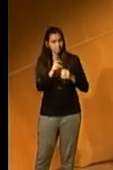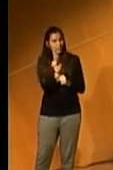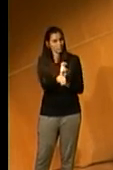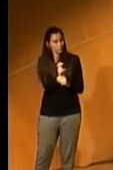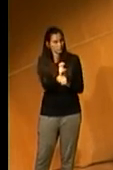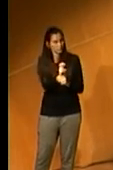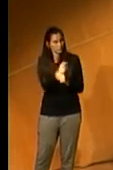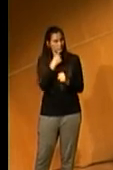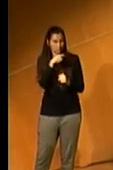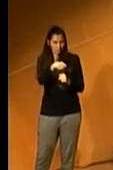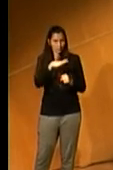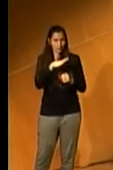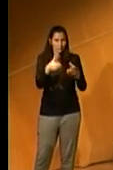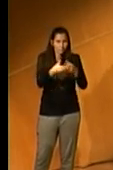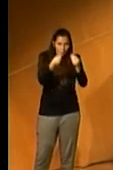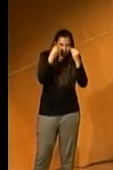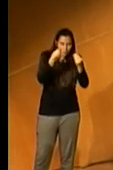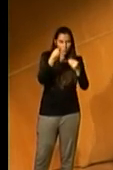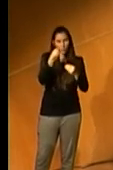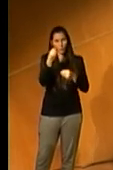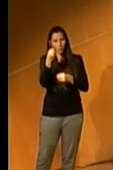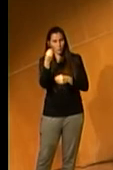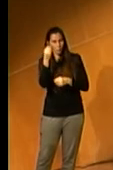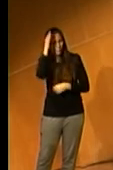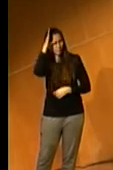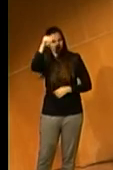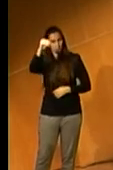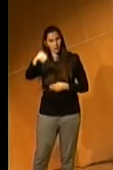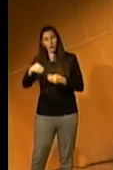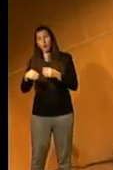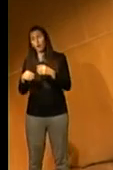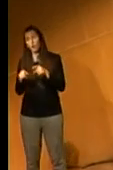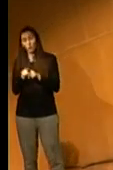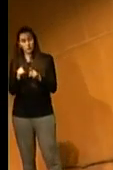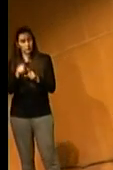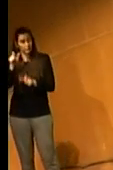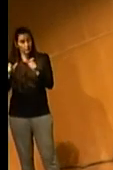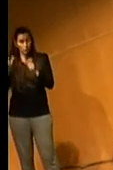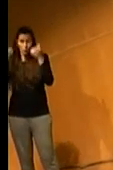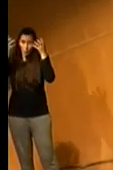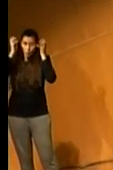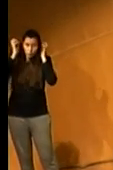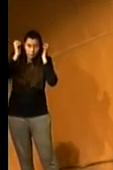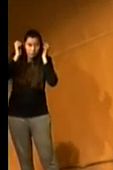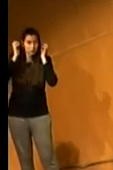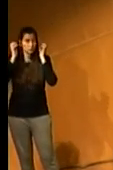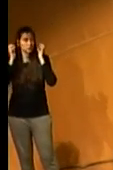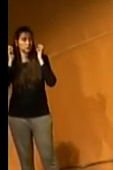professionnalisante, tous les orthophonistes, psychomotriciens, enfin tous ceux qui sont du domaine de la